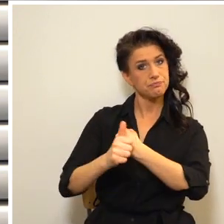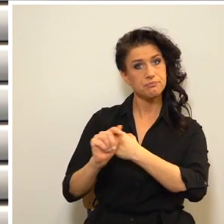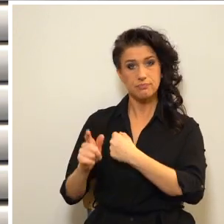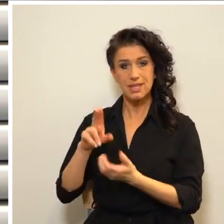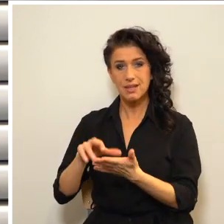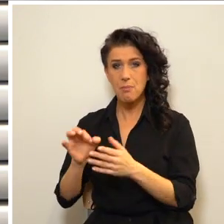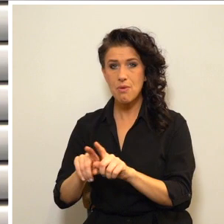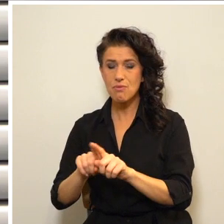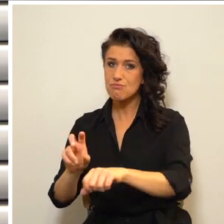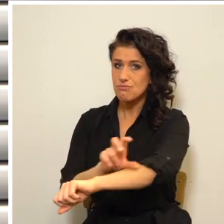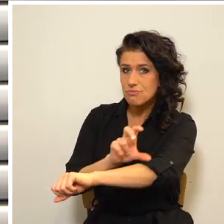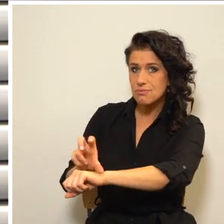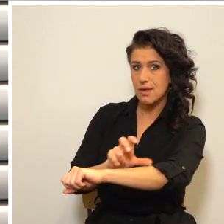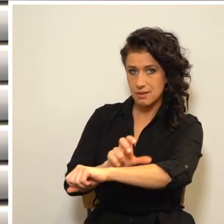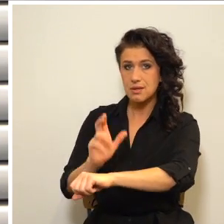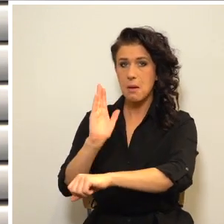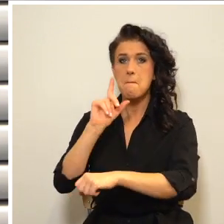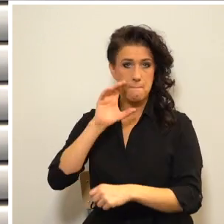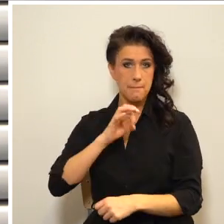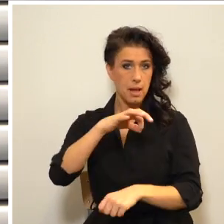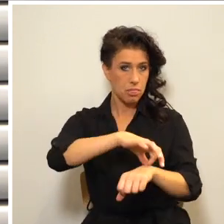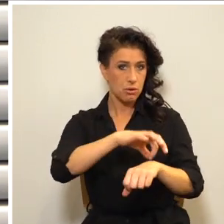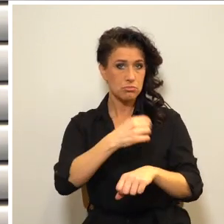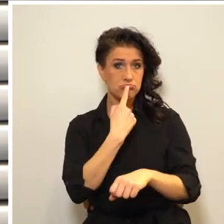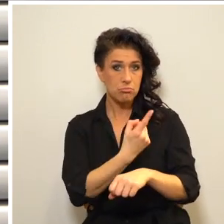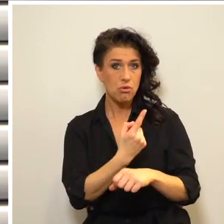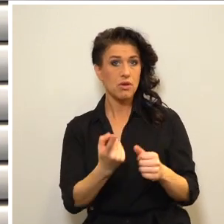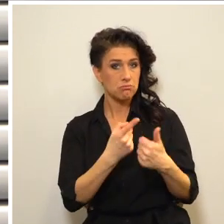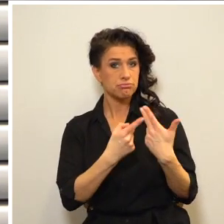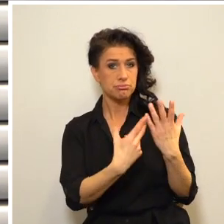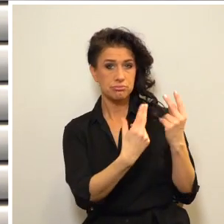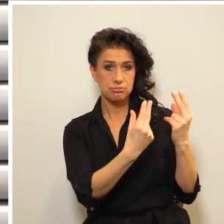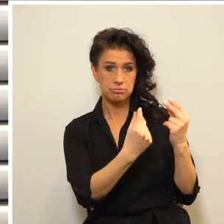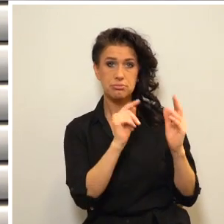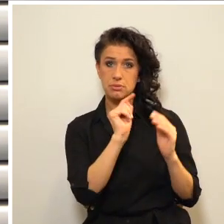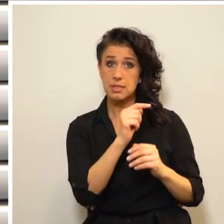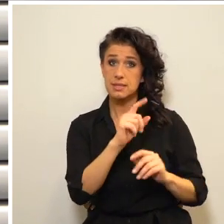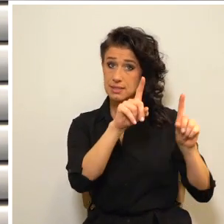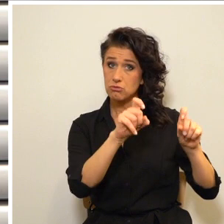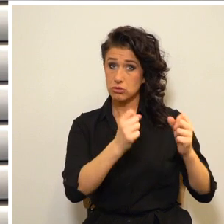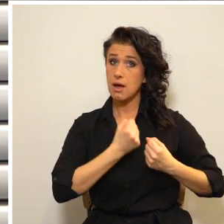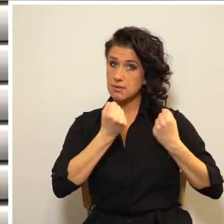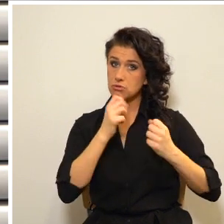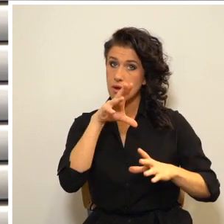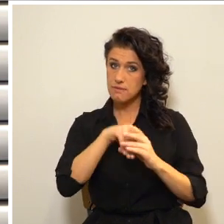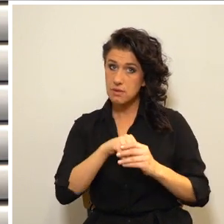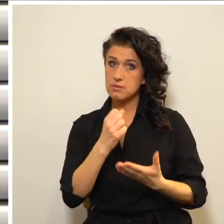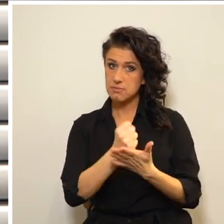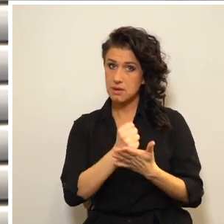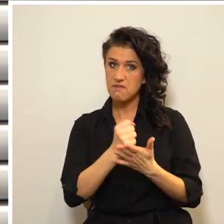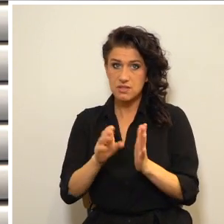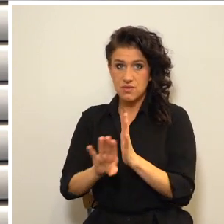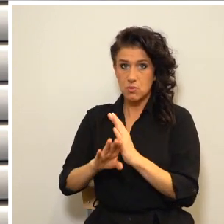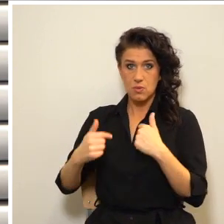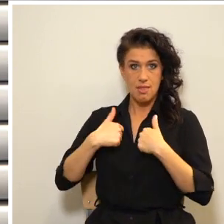pan dostęp będzie mówił o tych rzeczach bo słyszałem właśnie zaczyna się angażować te rzeczy które dla nas zwykłych